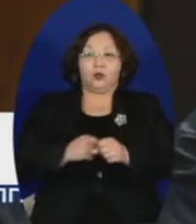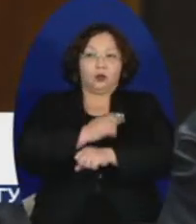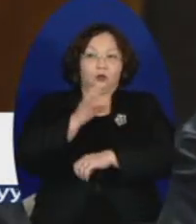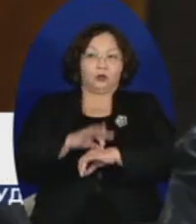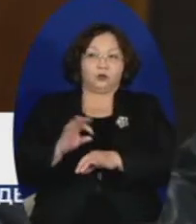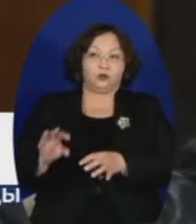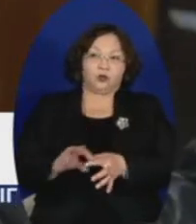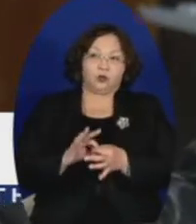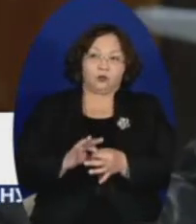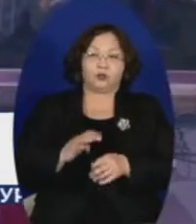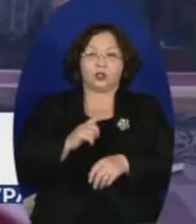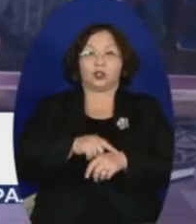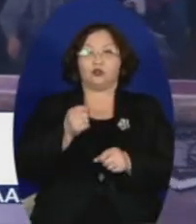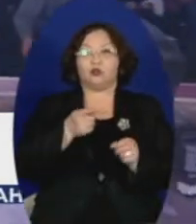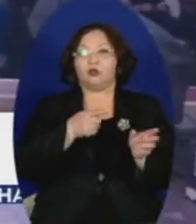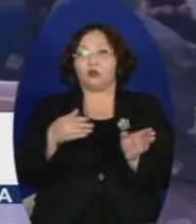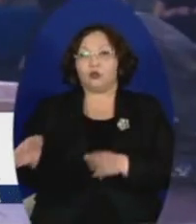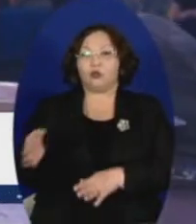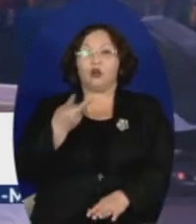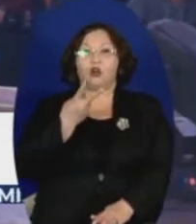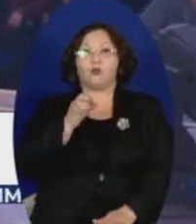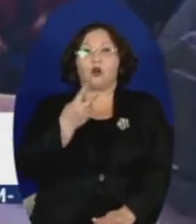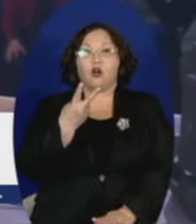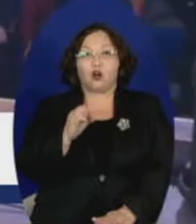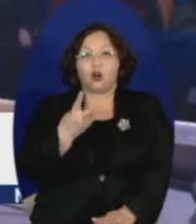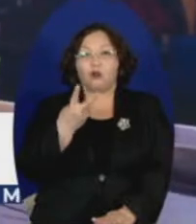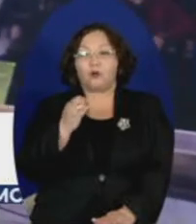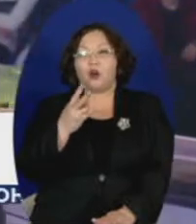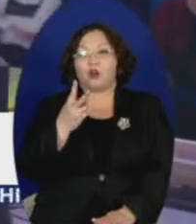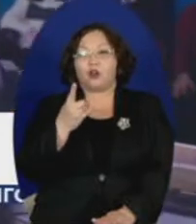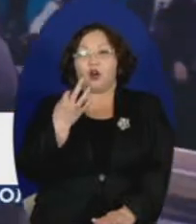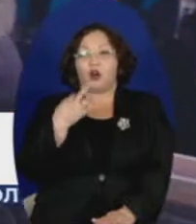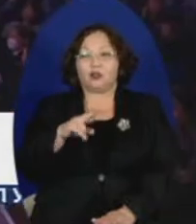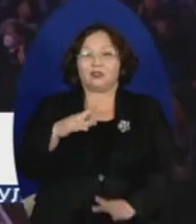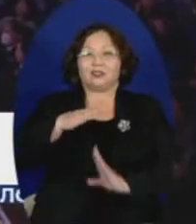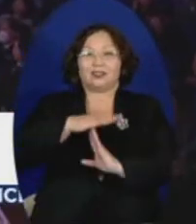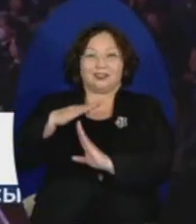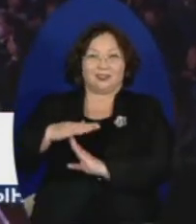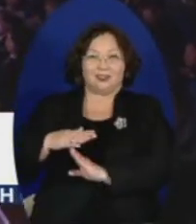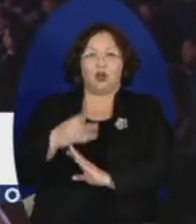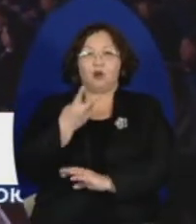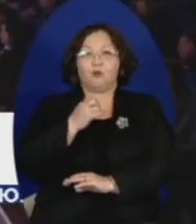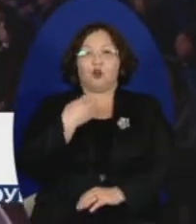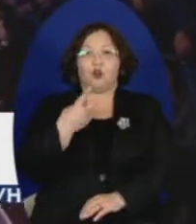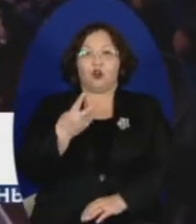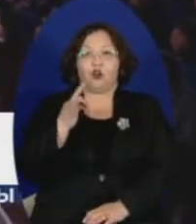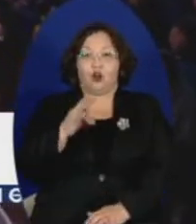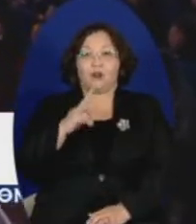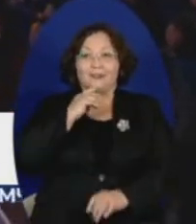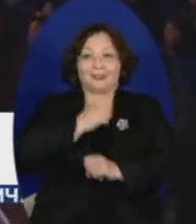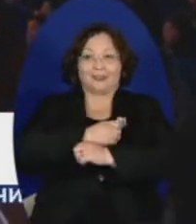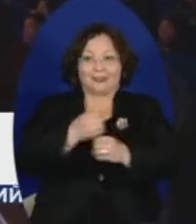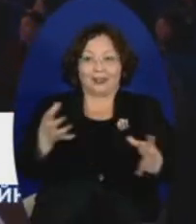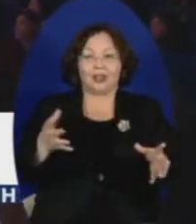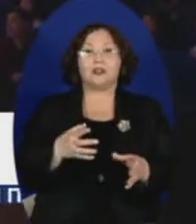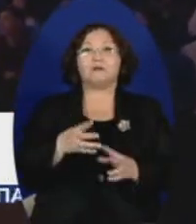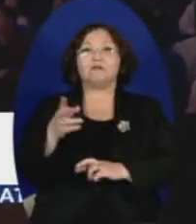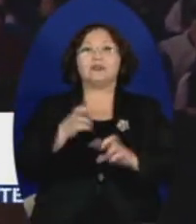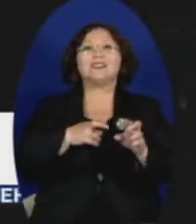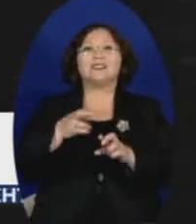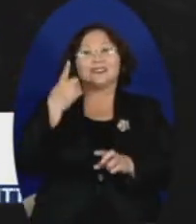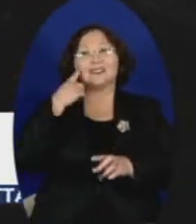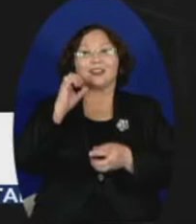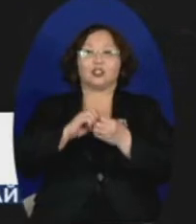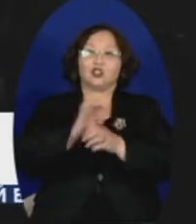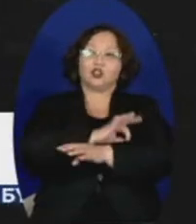шалтгаалаад хоошилсан. 2021 онд цар тахлын улмаас өндсөн. Тэгээ 22 оных нь энэ жил зарлагдаад одоо өнөөдөр эхэлж